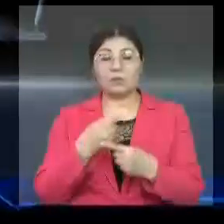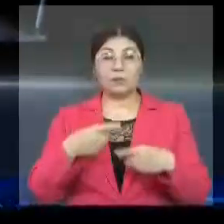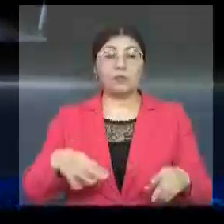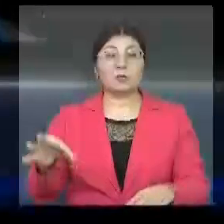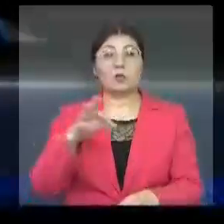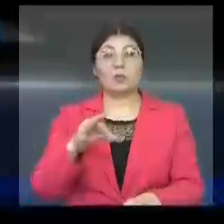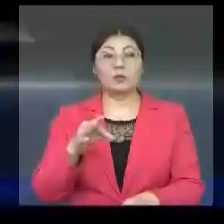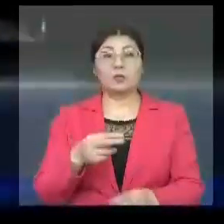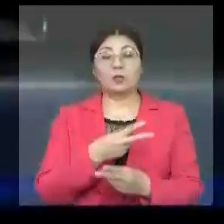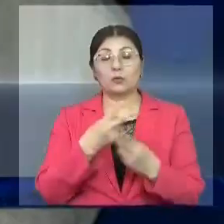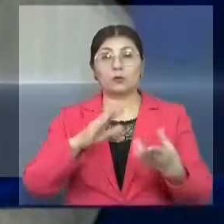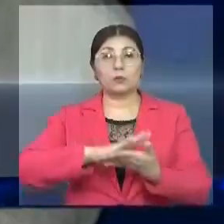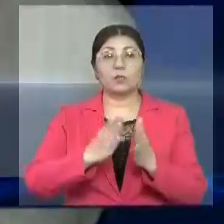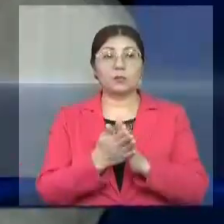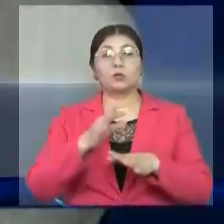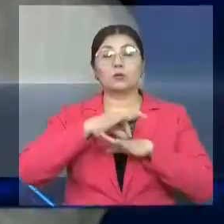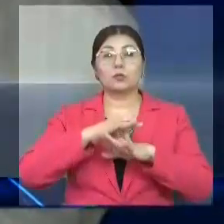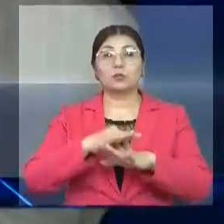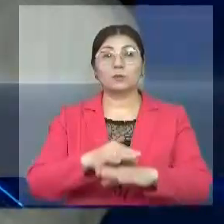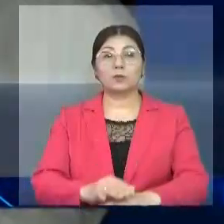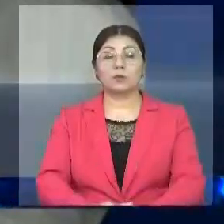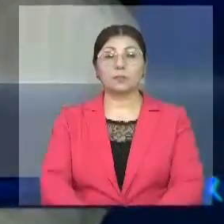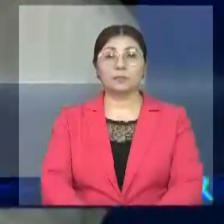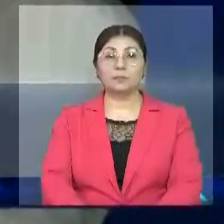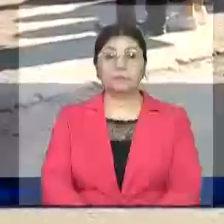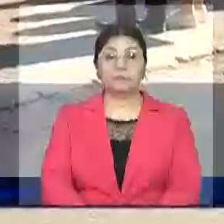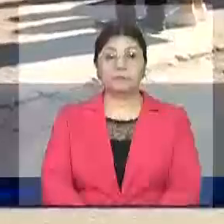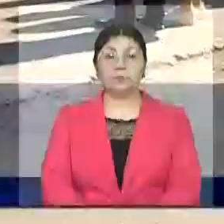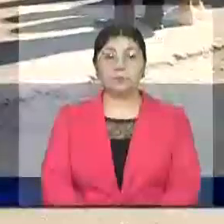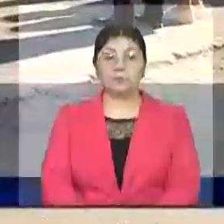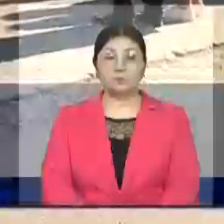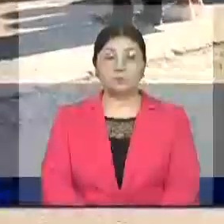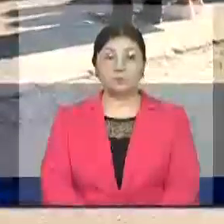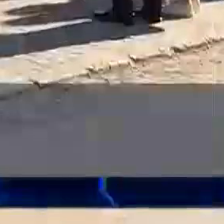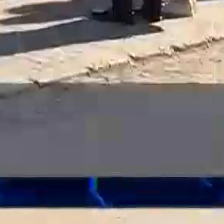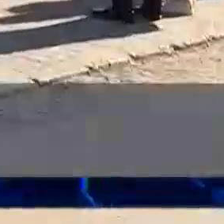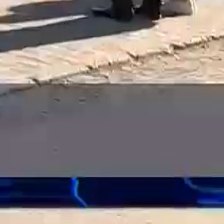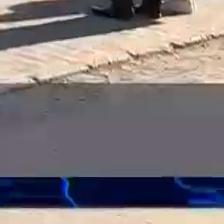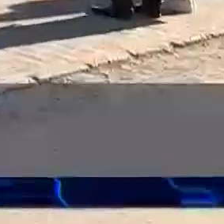үшін келіссөз жүргізіліп жатыр. Нұрбол Жауынбаев, Динара Абдуалиева, Досжан Жасұлан, Ақтөбе телеарнасы.